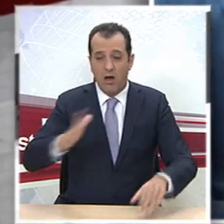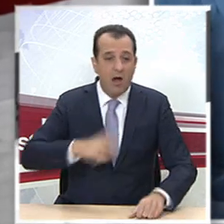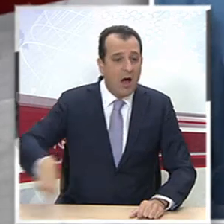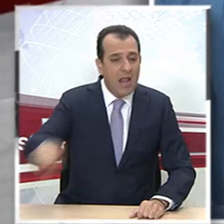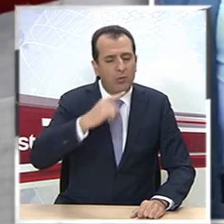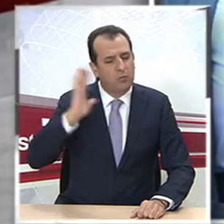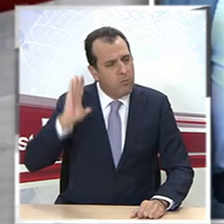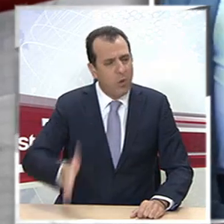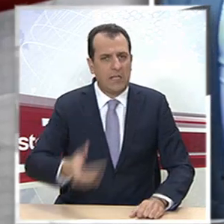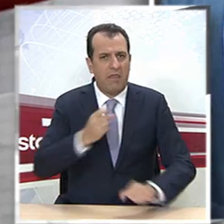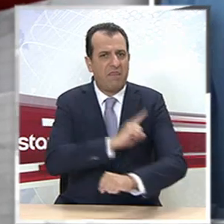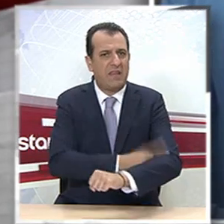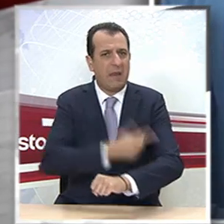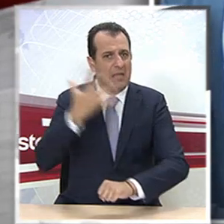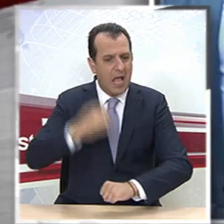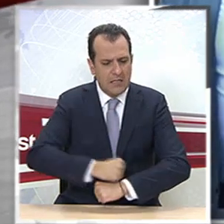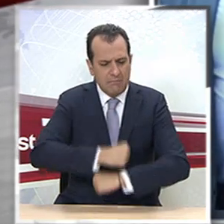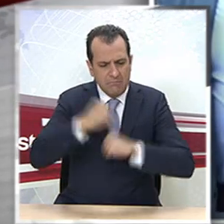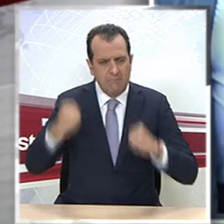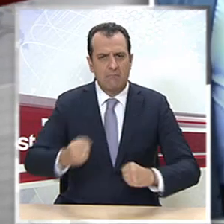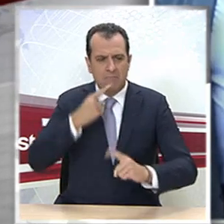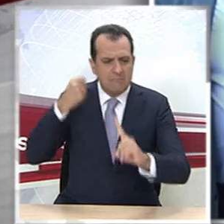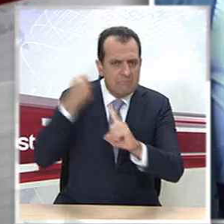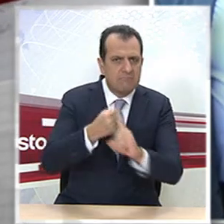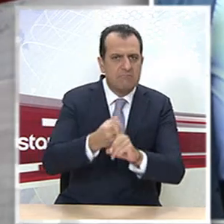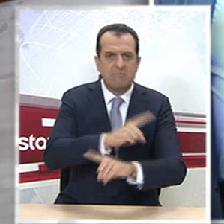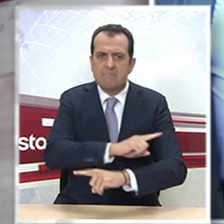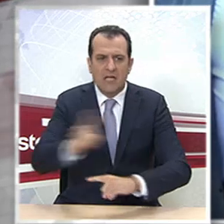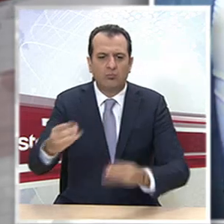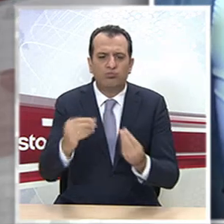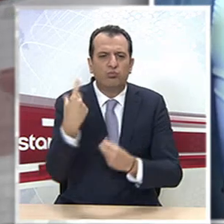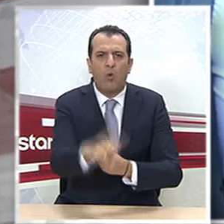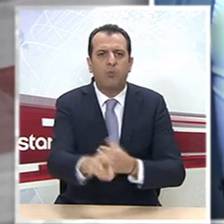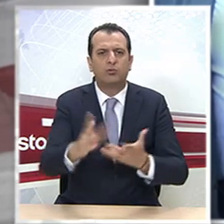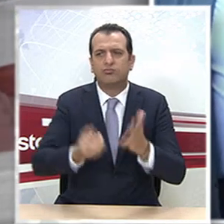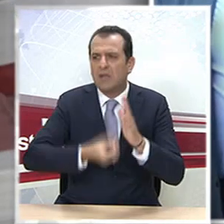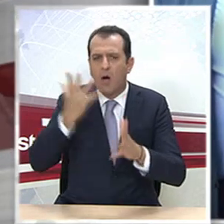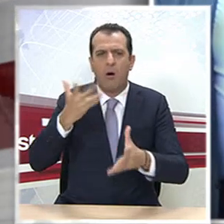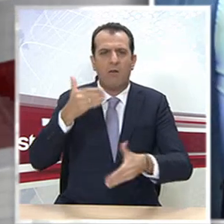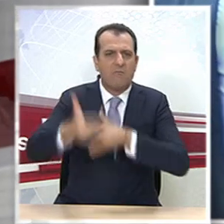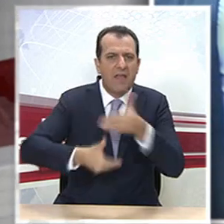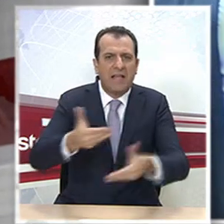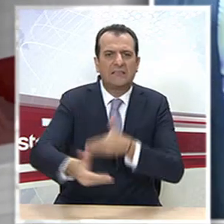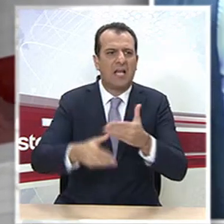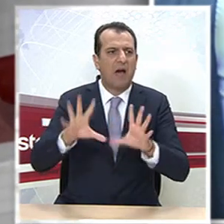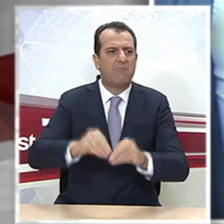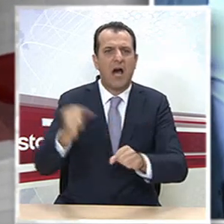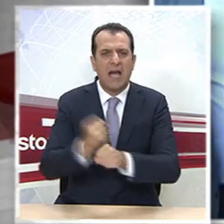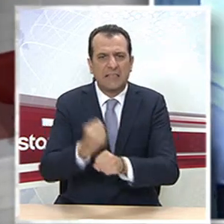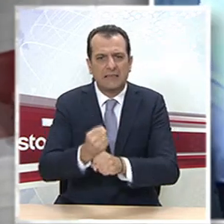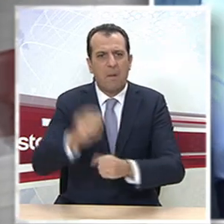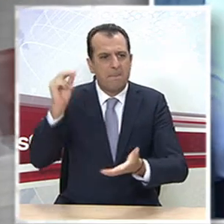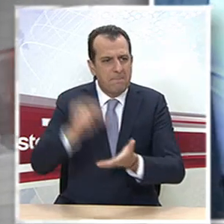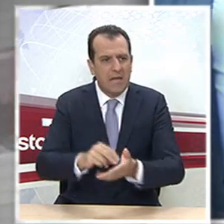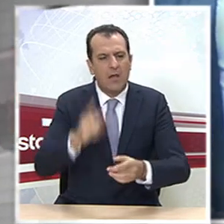έχει αντοχές. Και κυρίως έχει τη δύναμη να αντιπαλέψει και να αντεπιτεθεί απέναντι σε νέο